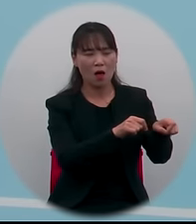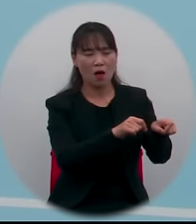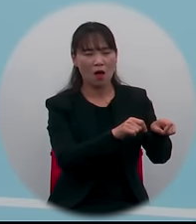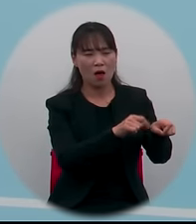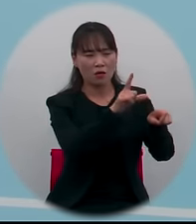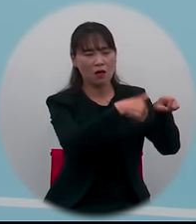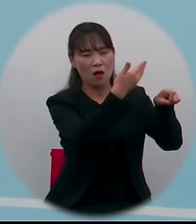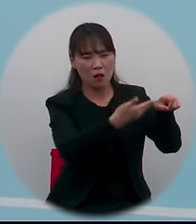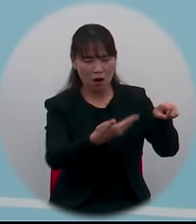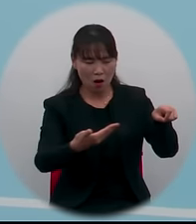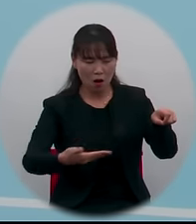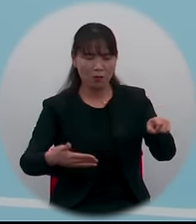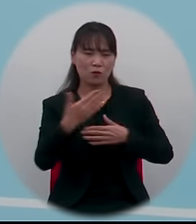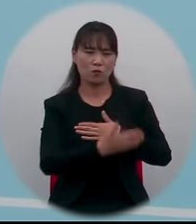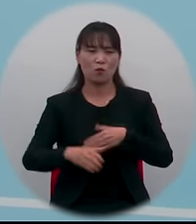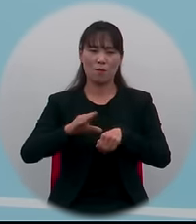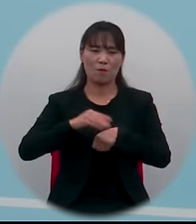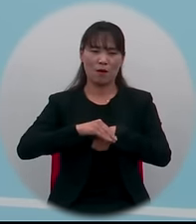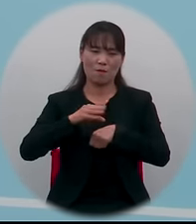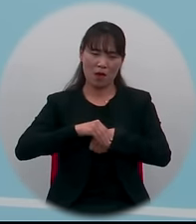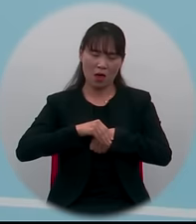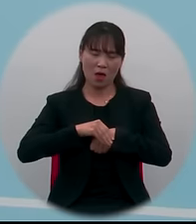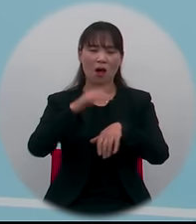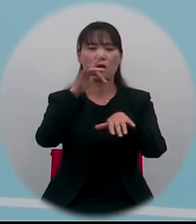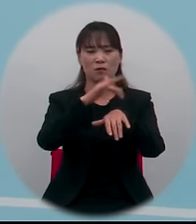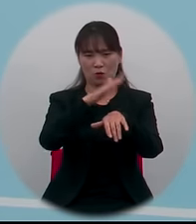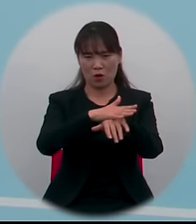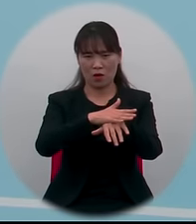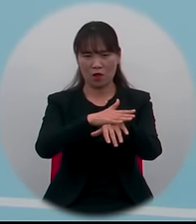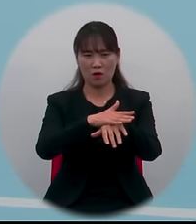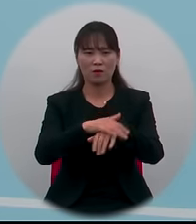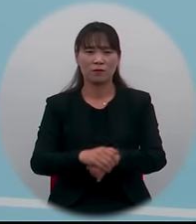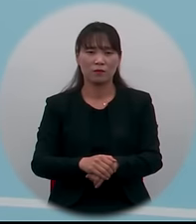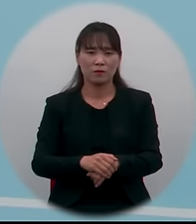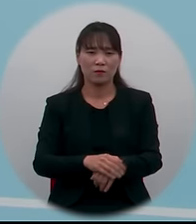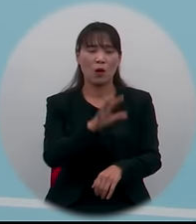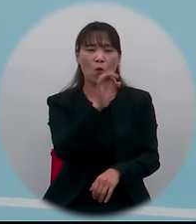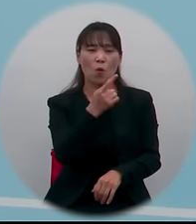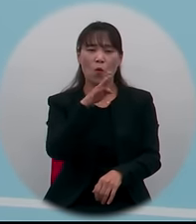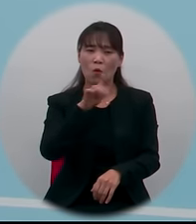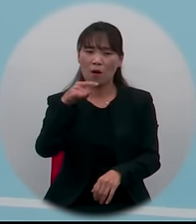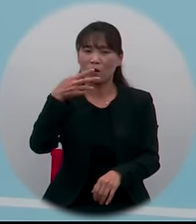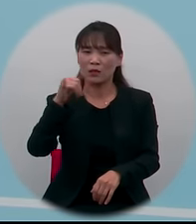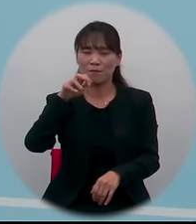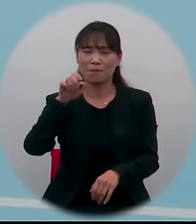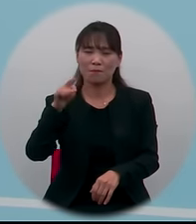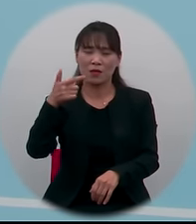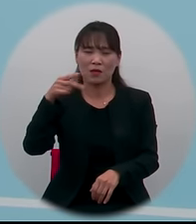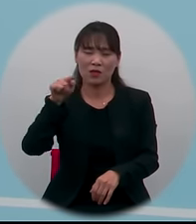되면서 자신도 모르게 몸에 베인 상태를 습관이라고 하죠 더 전문적으로는 오버 디펜던스